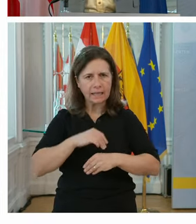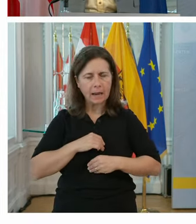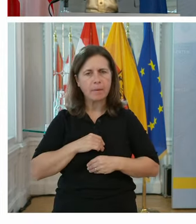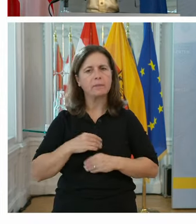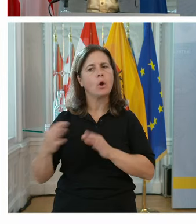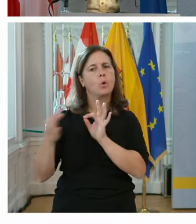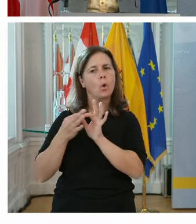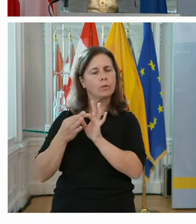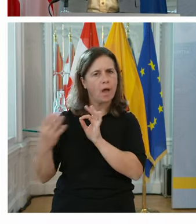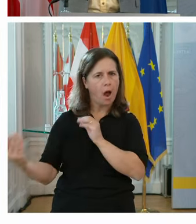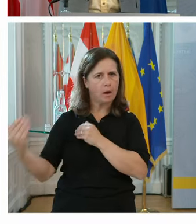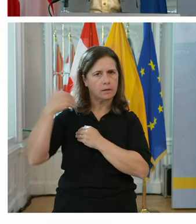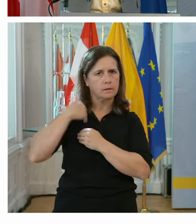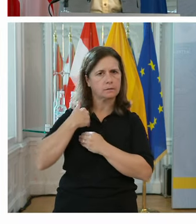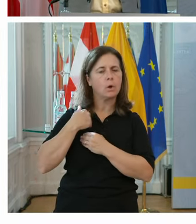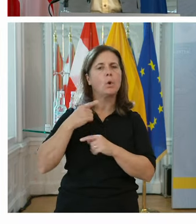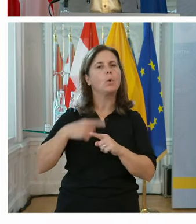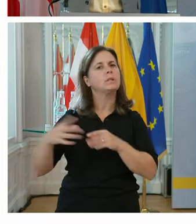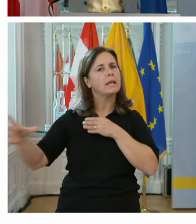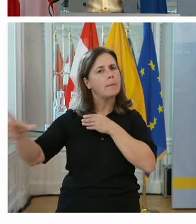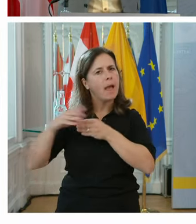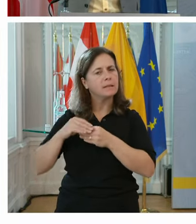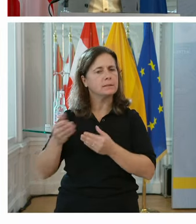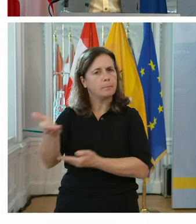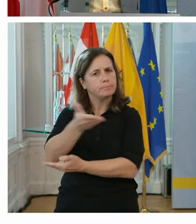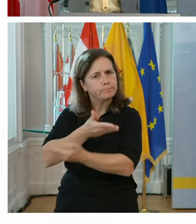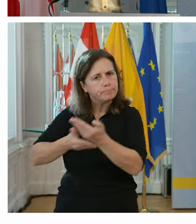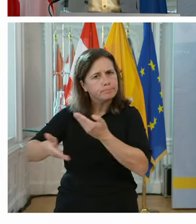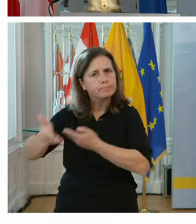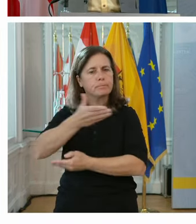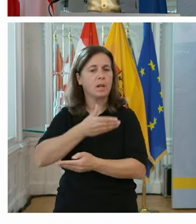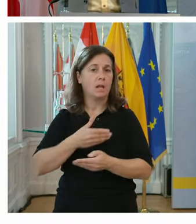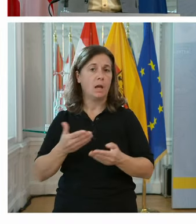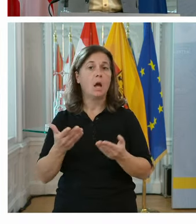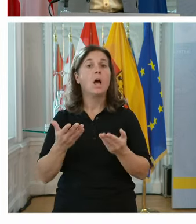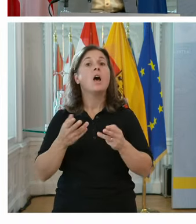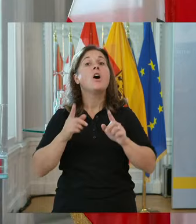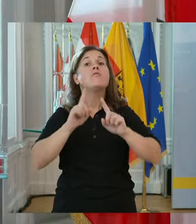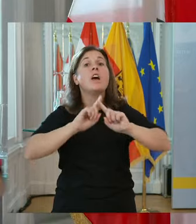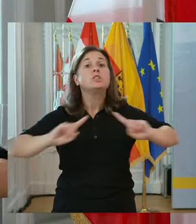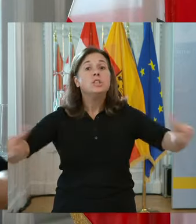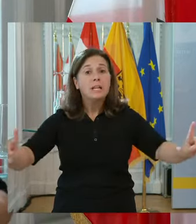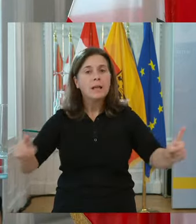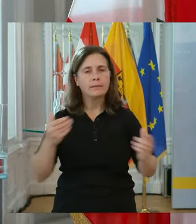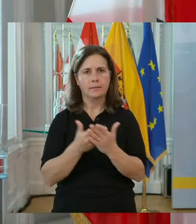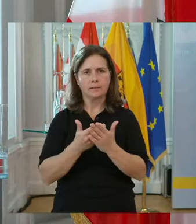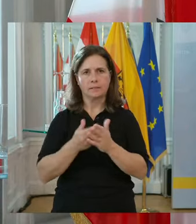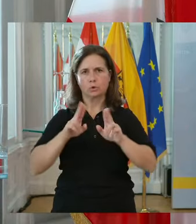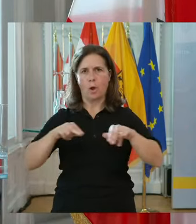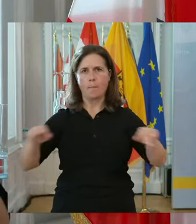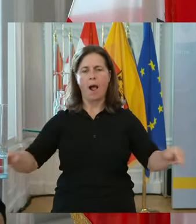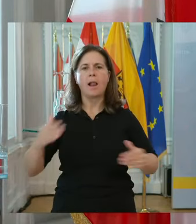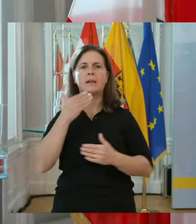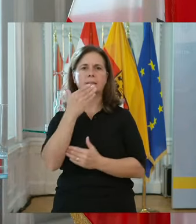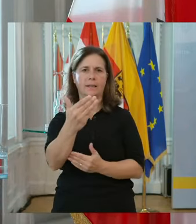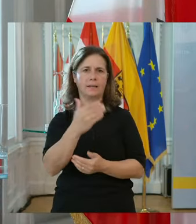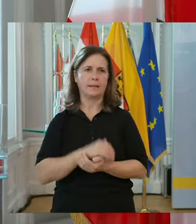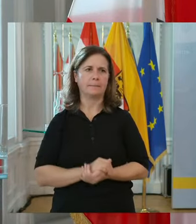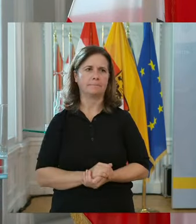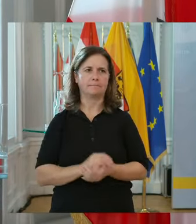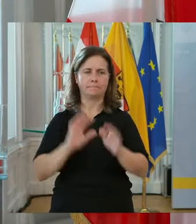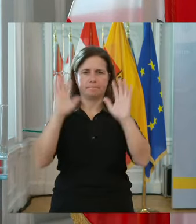uns in Kontakt und lassen uns gemeinsam darüber sprechen, denn es ist normal, verschieden zu sein. Danke.